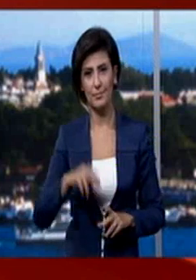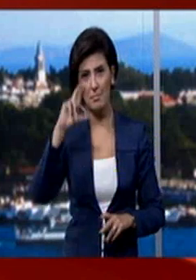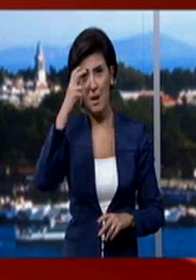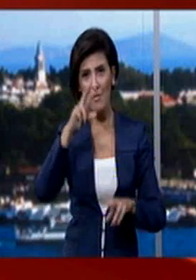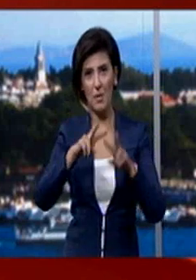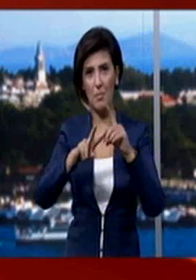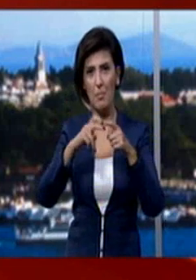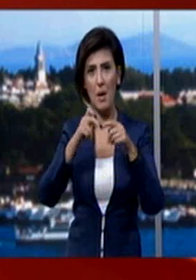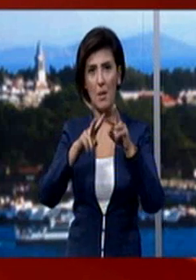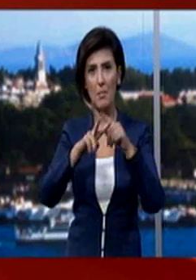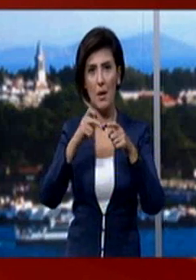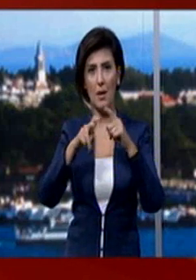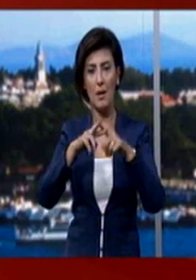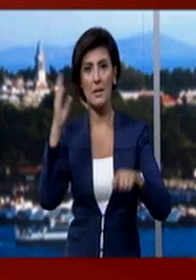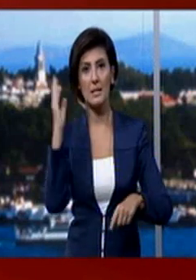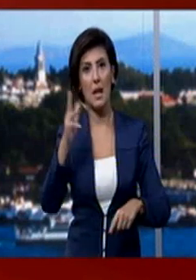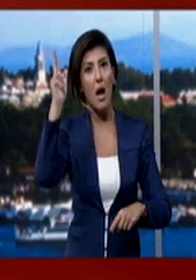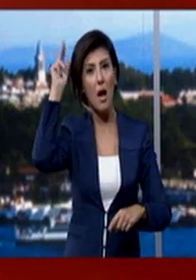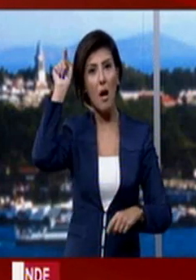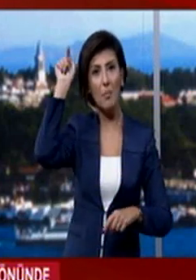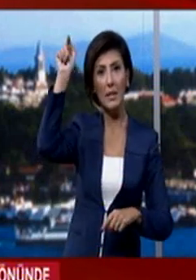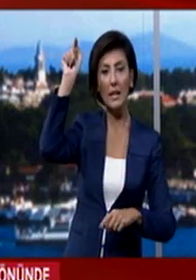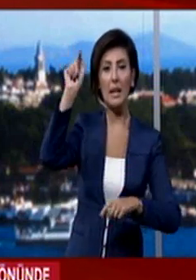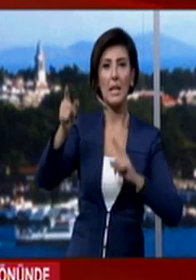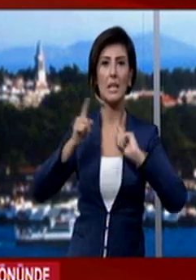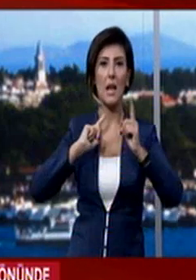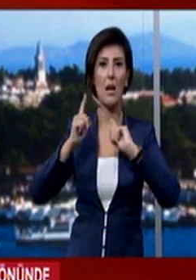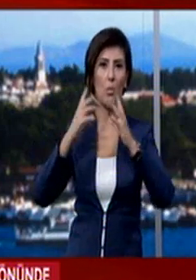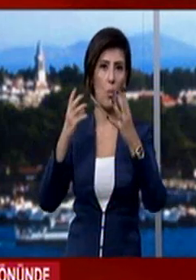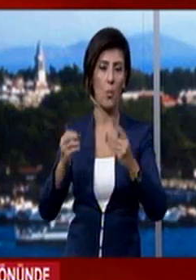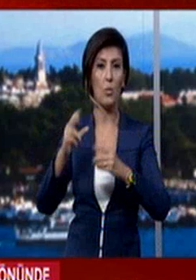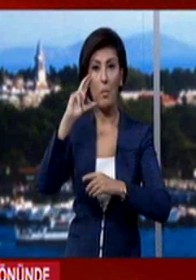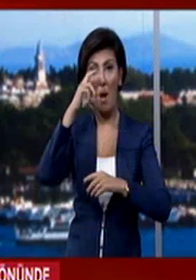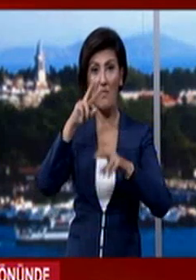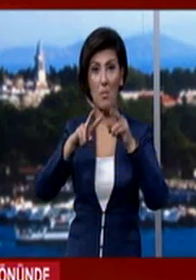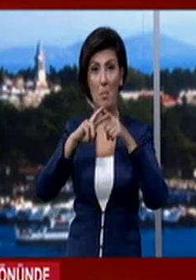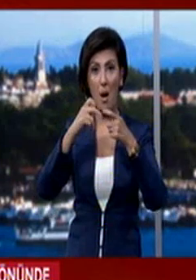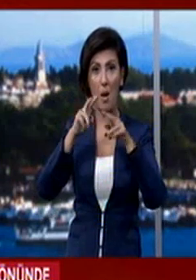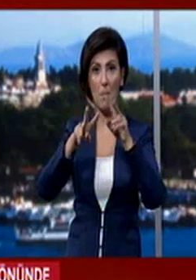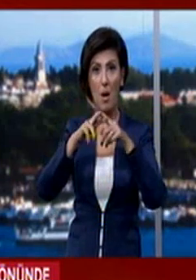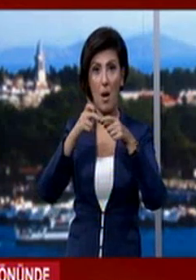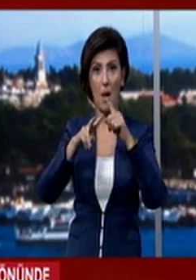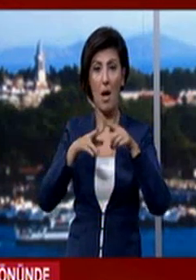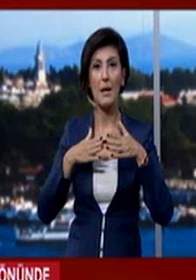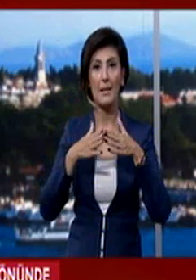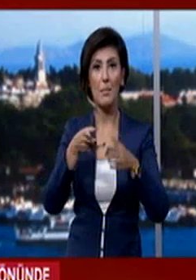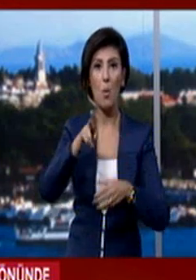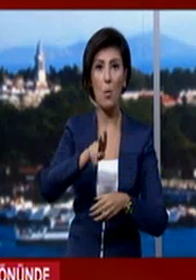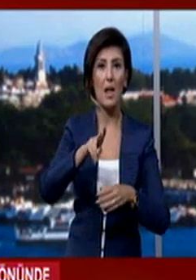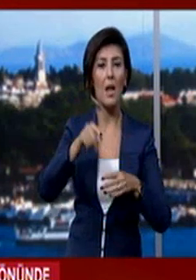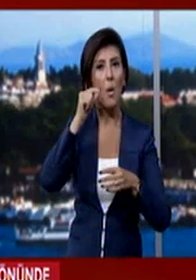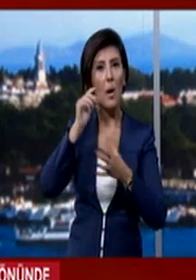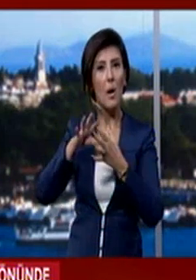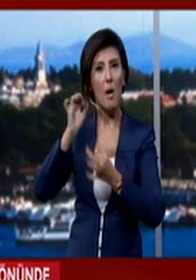Mavi Marmara saldırısı Amerika Birleşik Devletleri'nde yargıya taşındı. Mavi Marmara gemisinde şehit edilen Furkan Doğan'ın